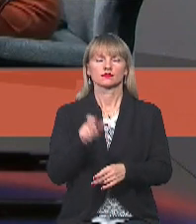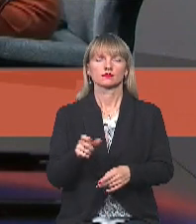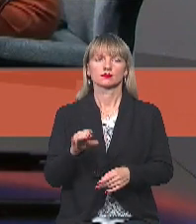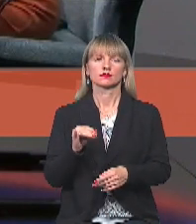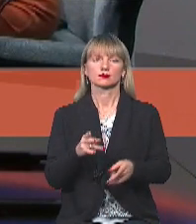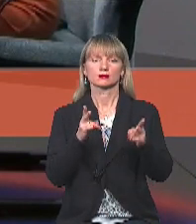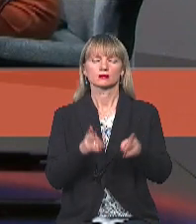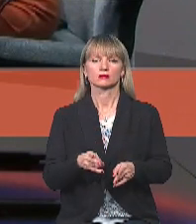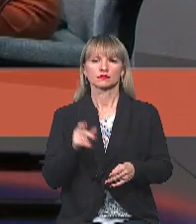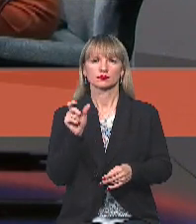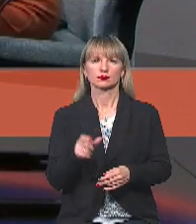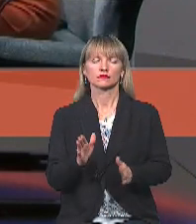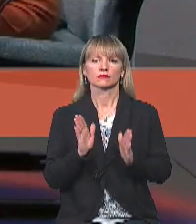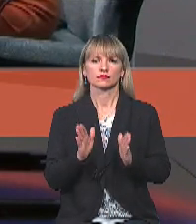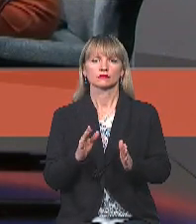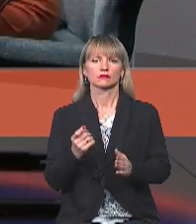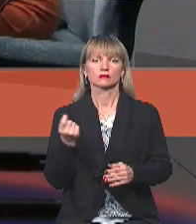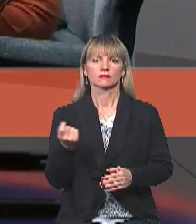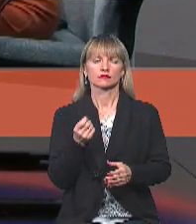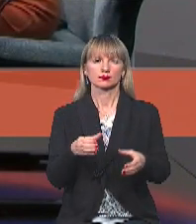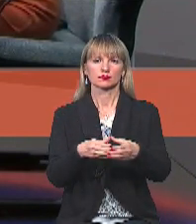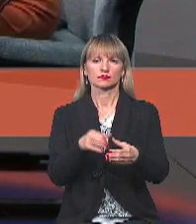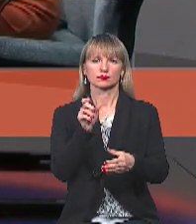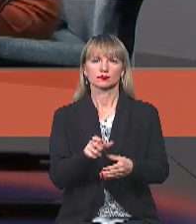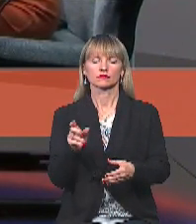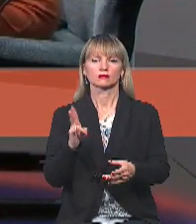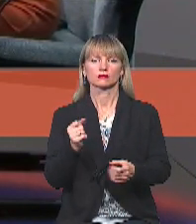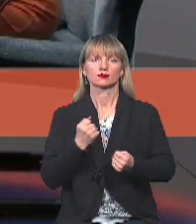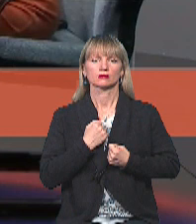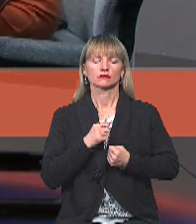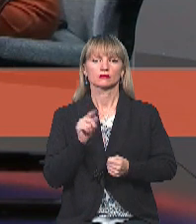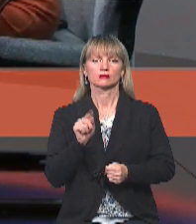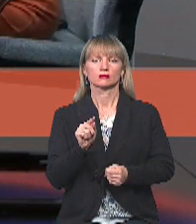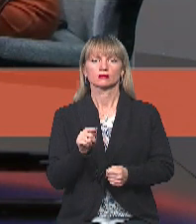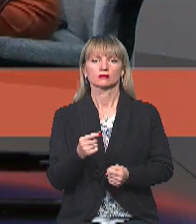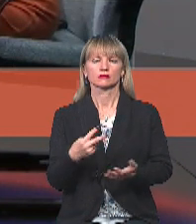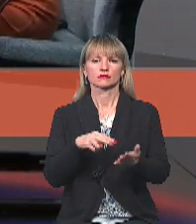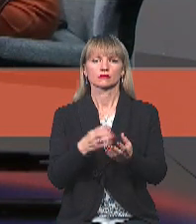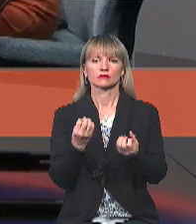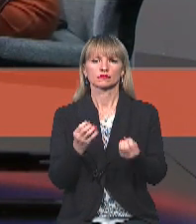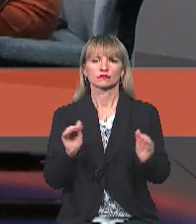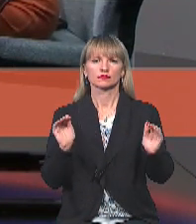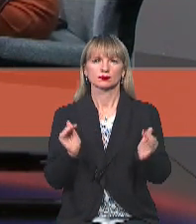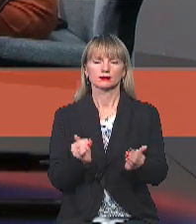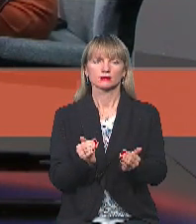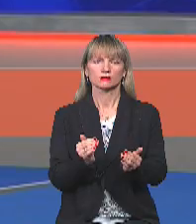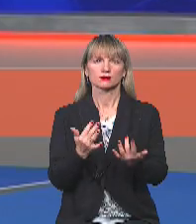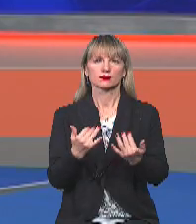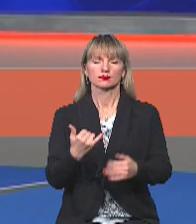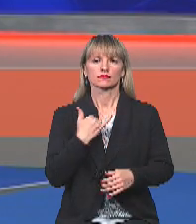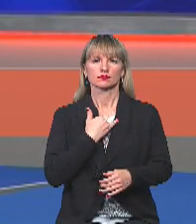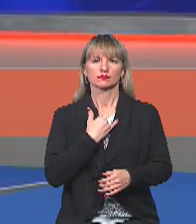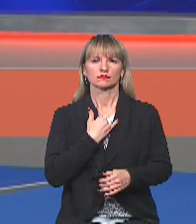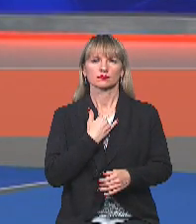з потерпілих лише невеличка купка людей. На жаль, вона стала ще менш, оскільки у мене,